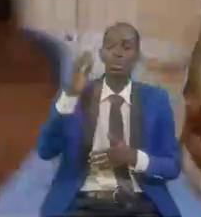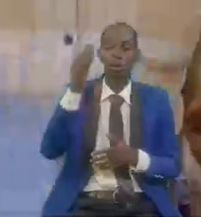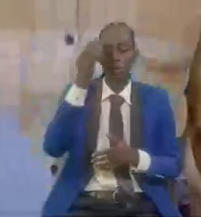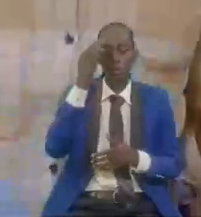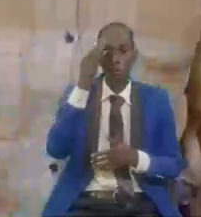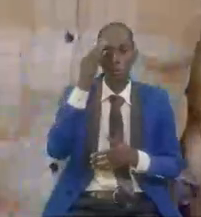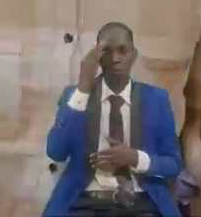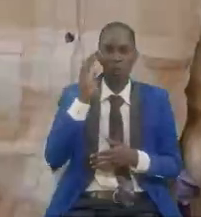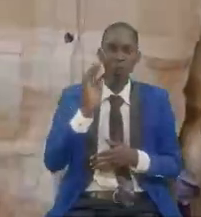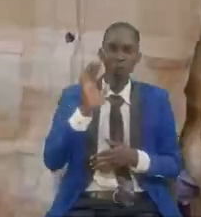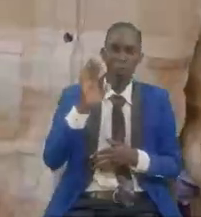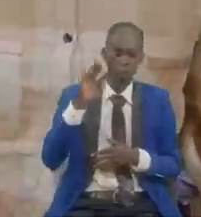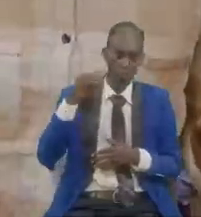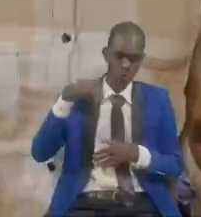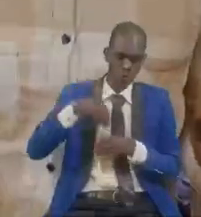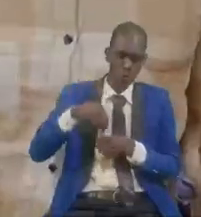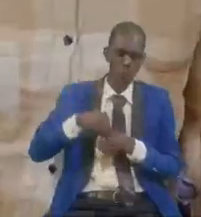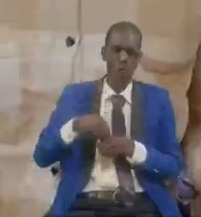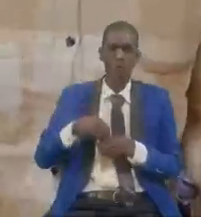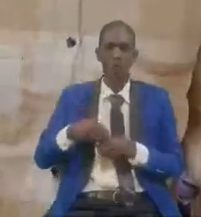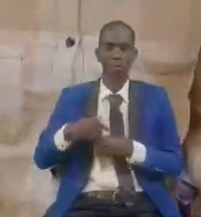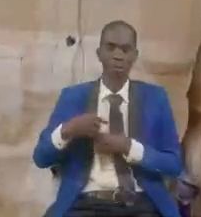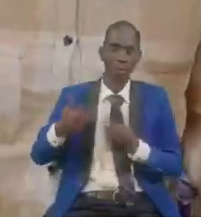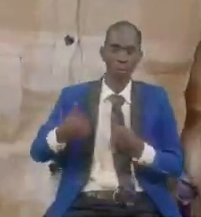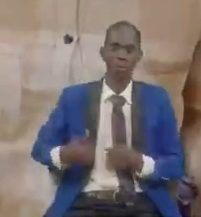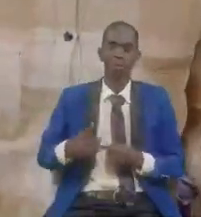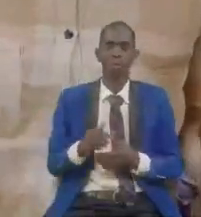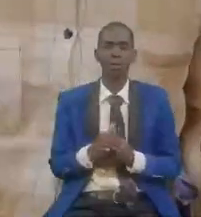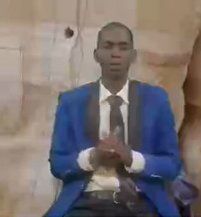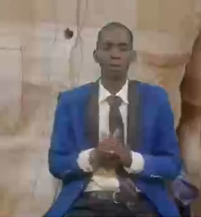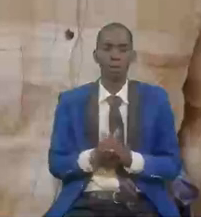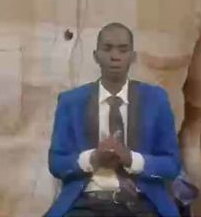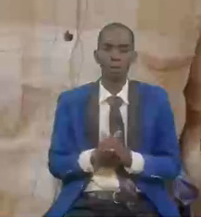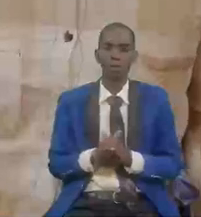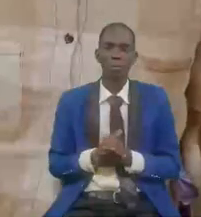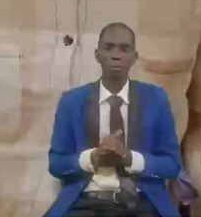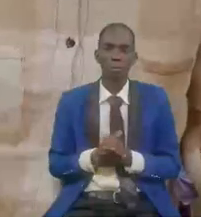Dieu connaît votre vie intérieure.